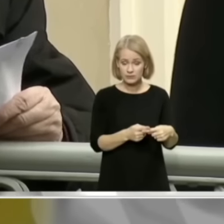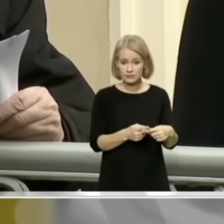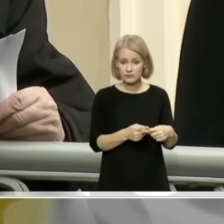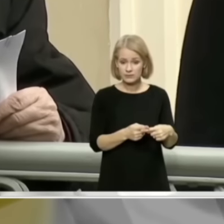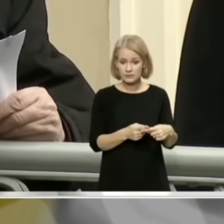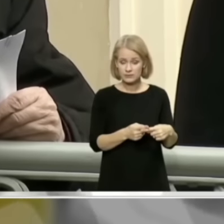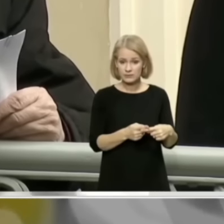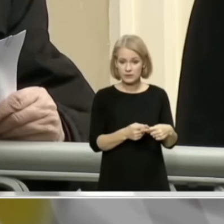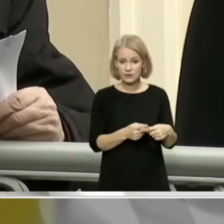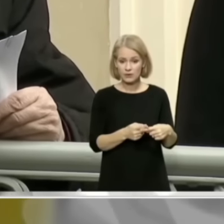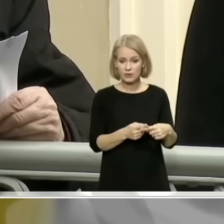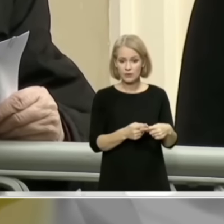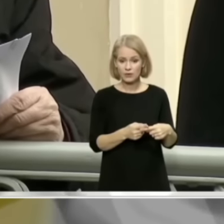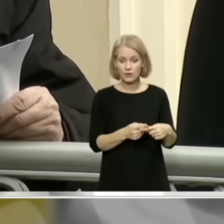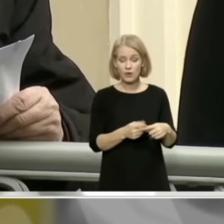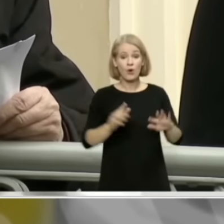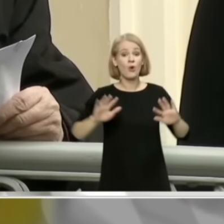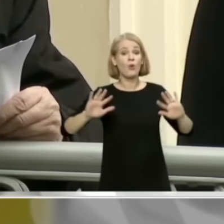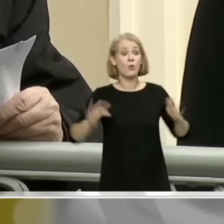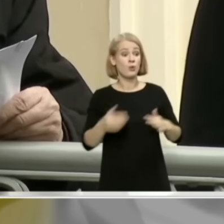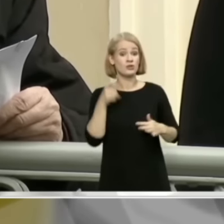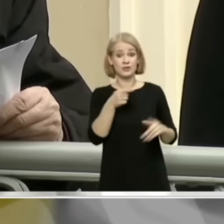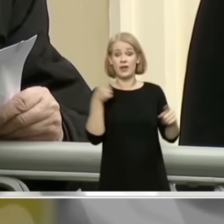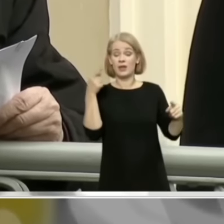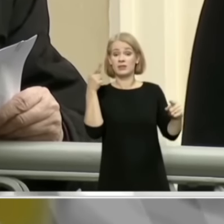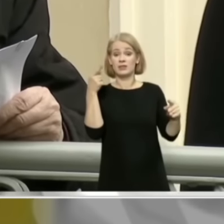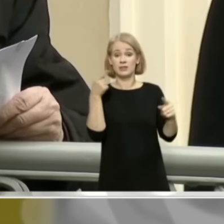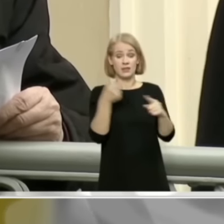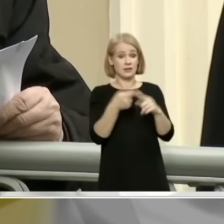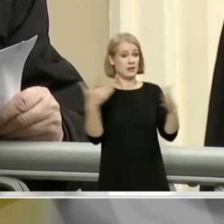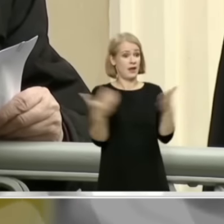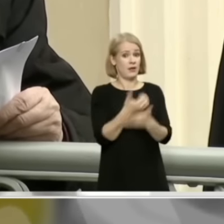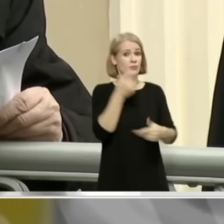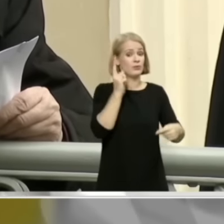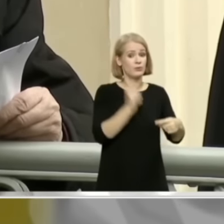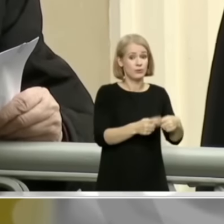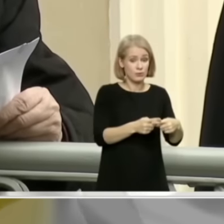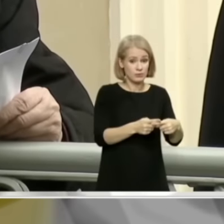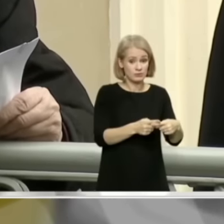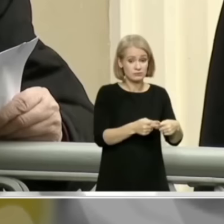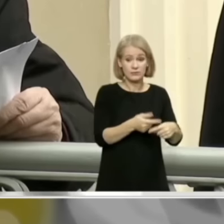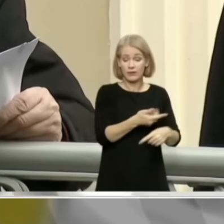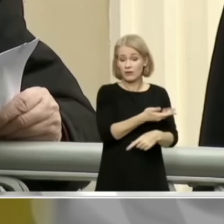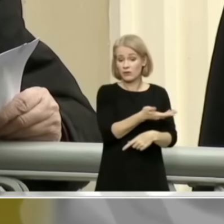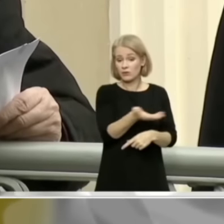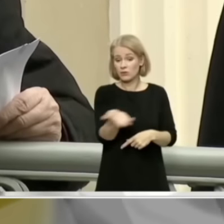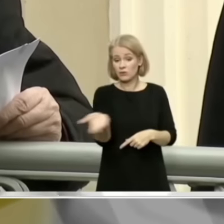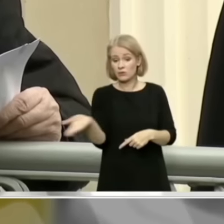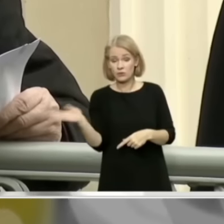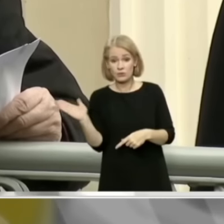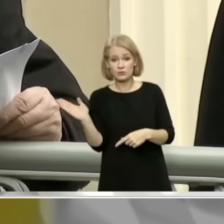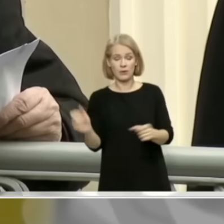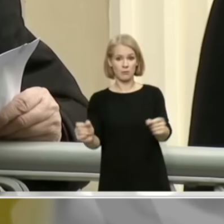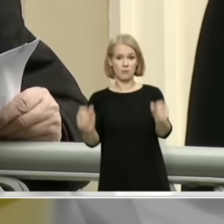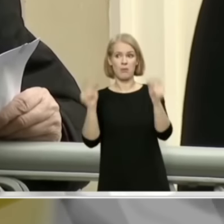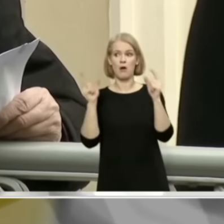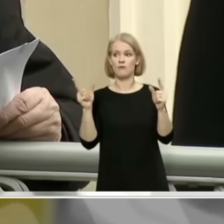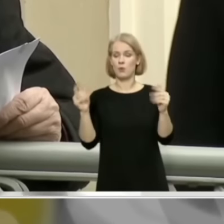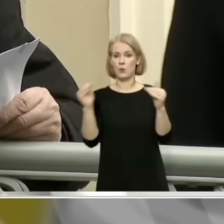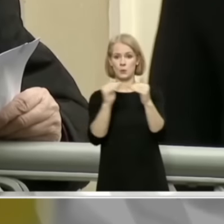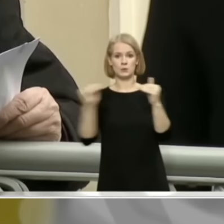Nes jeigu tokia misija neįmanoma, tai nesate grėsmių aukštumoje.